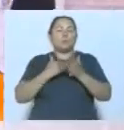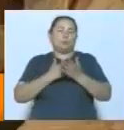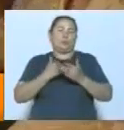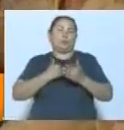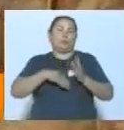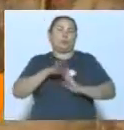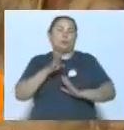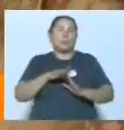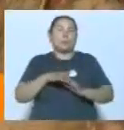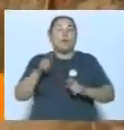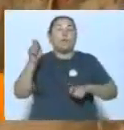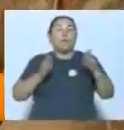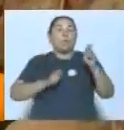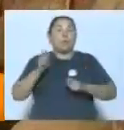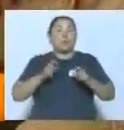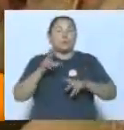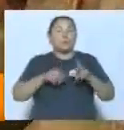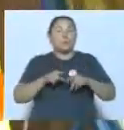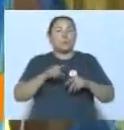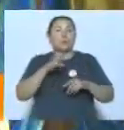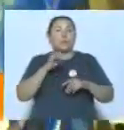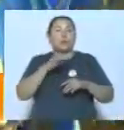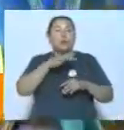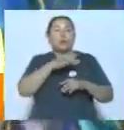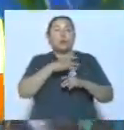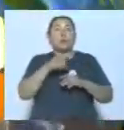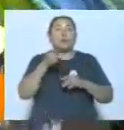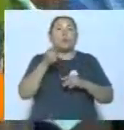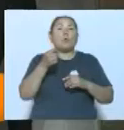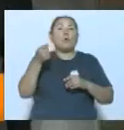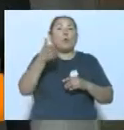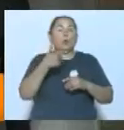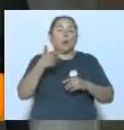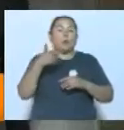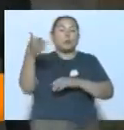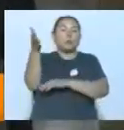берсін. Форум соңында патриоттық әндер шырқалып, көк туымыз көкке көтерілді.